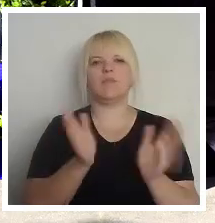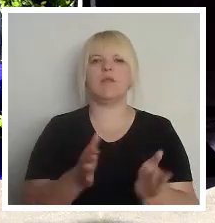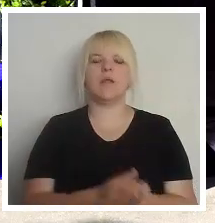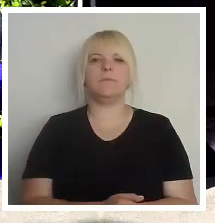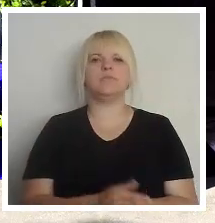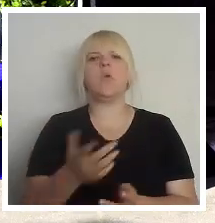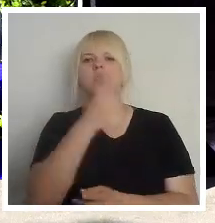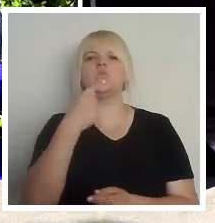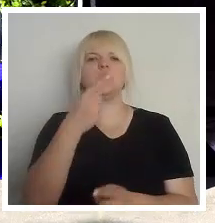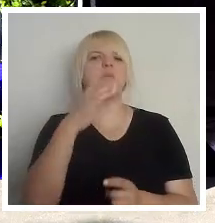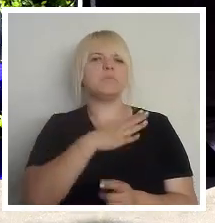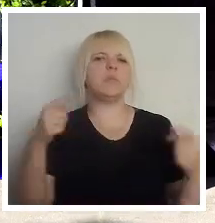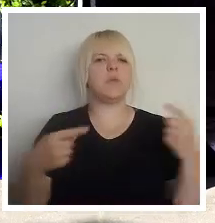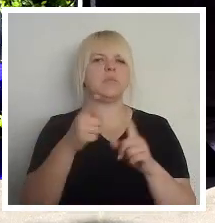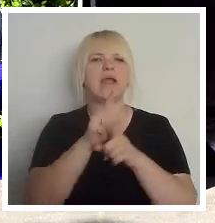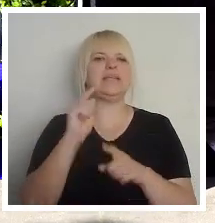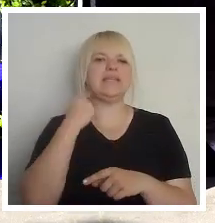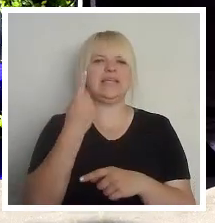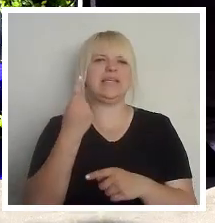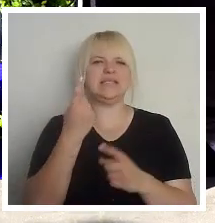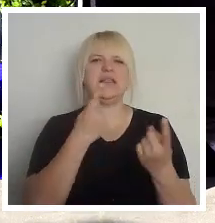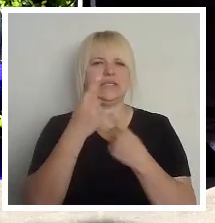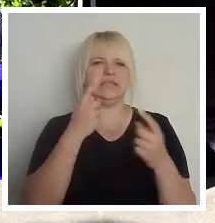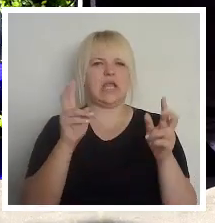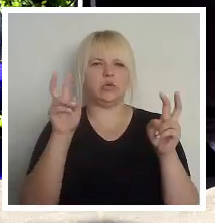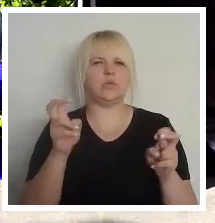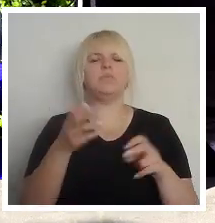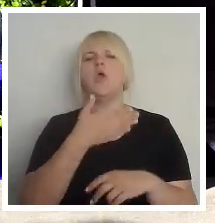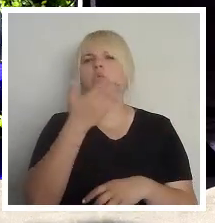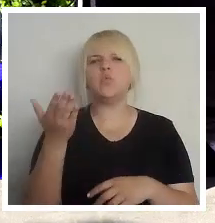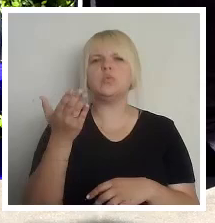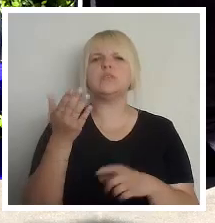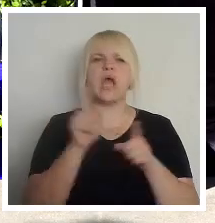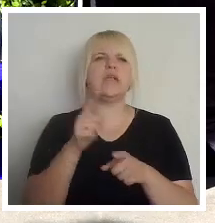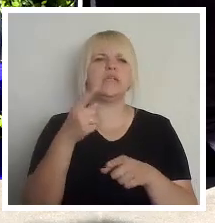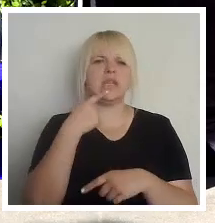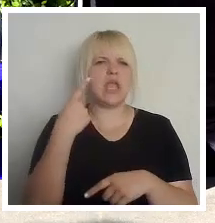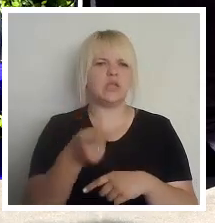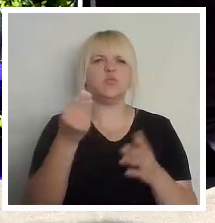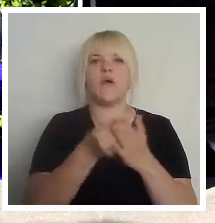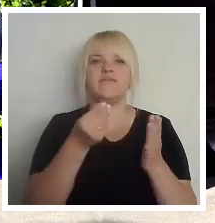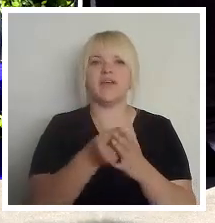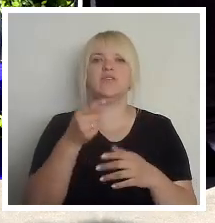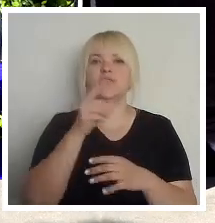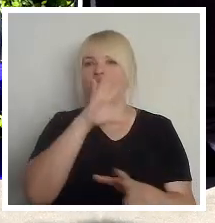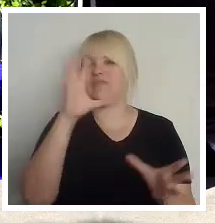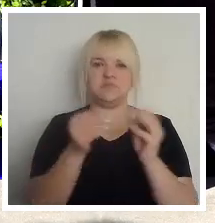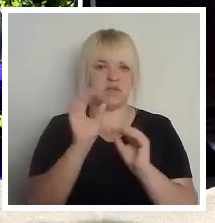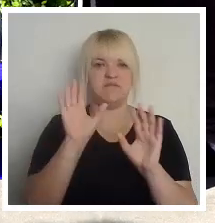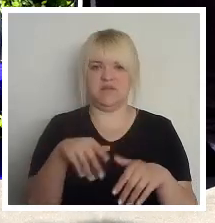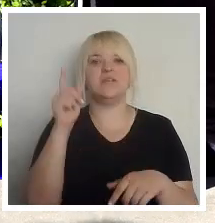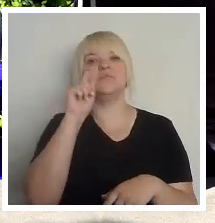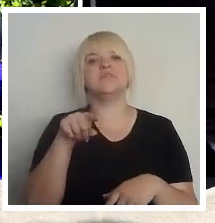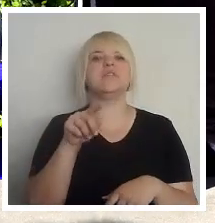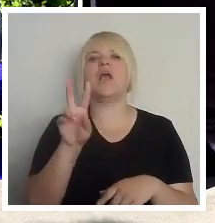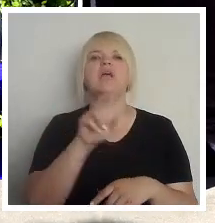piemēro Rīdzenes sarunām, nu, tad jūs teiktu, ka mēs, nu, tā novērtējot, vispārīgi varam zināt, kas auditoriju